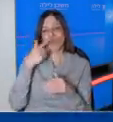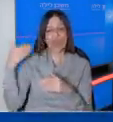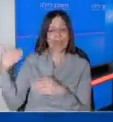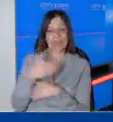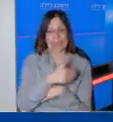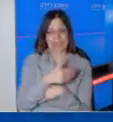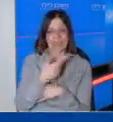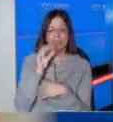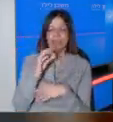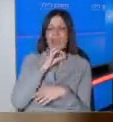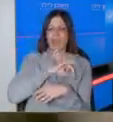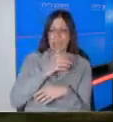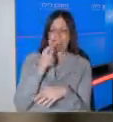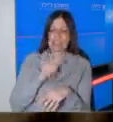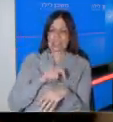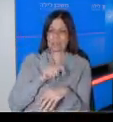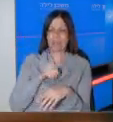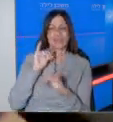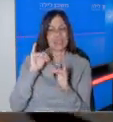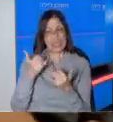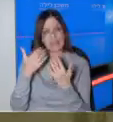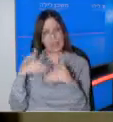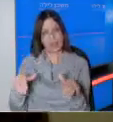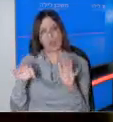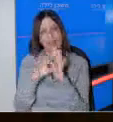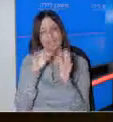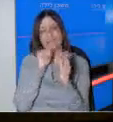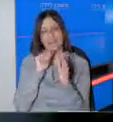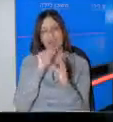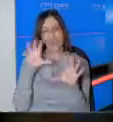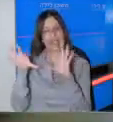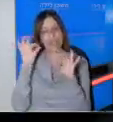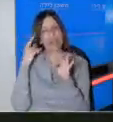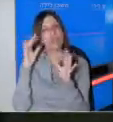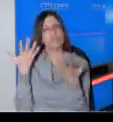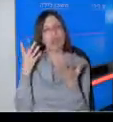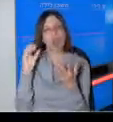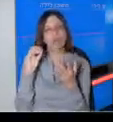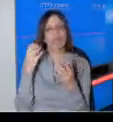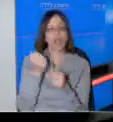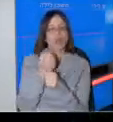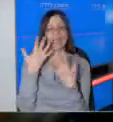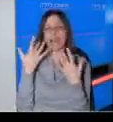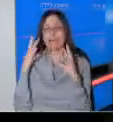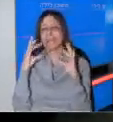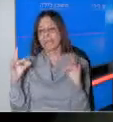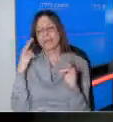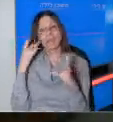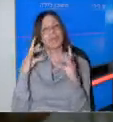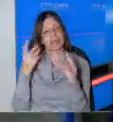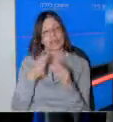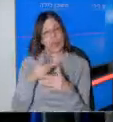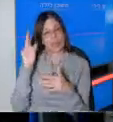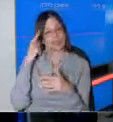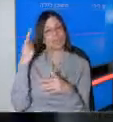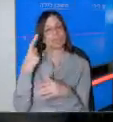ולמשוך זמן, זאת אומרת להרוויח זמן, וגם כן הגבלות על תו הירוק על הקניונים, אנחנו לא יודעים מה האומיקרון עושה, כמה הוא מדבק, אנחנו יודעים שהוא מדבק הרבה יותר, אנחנו